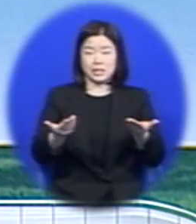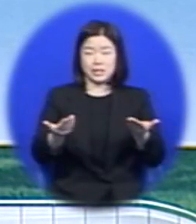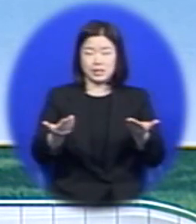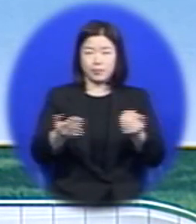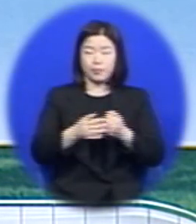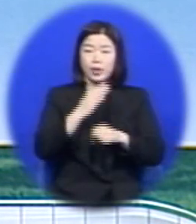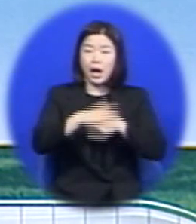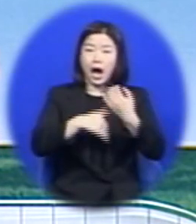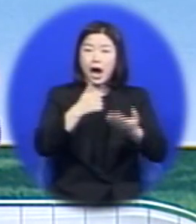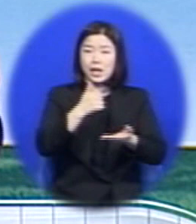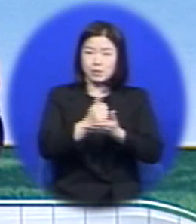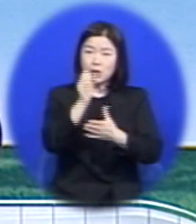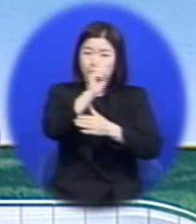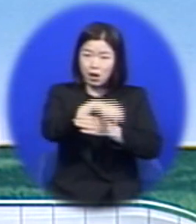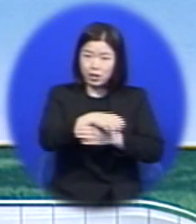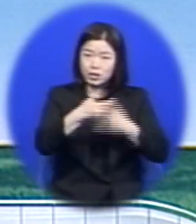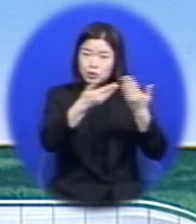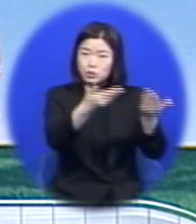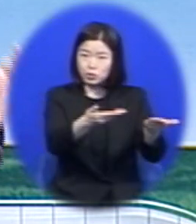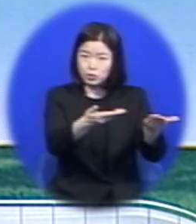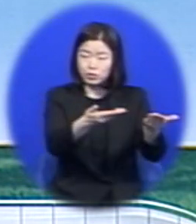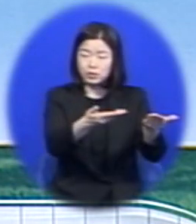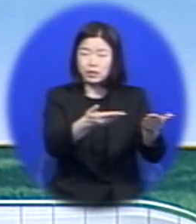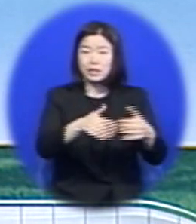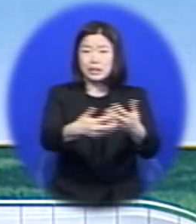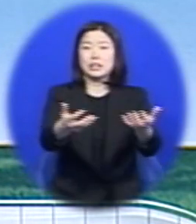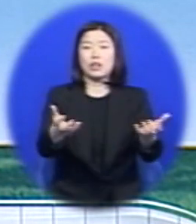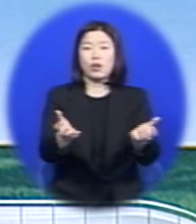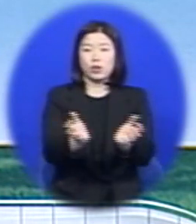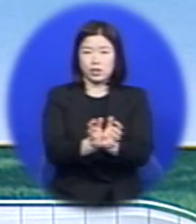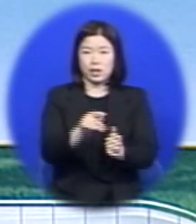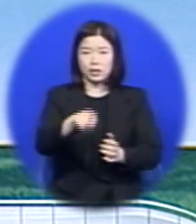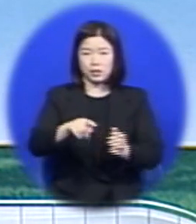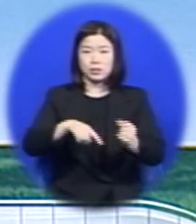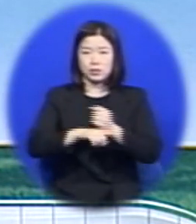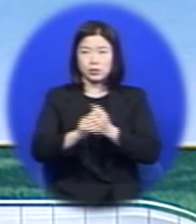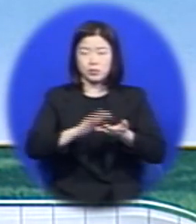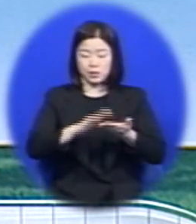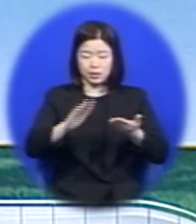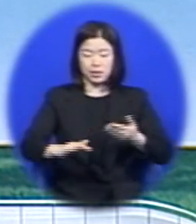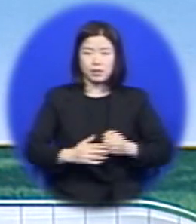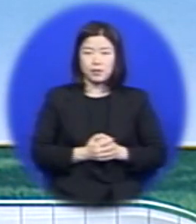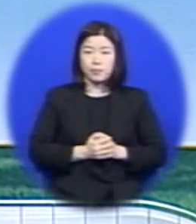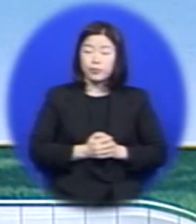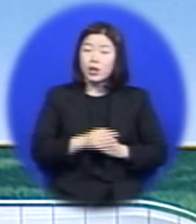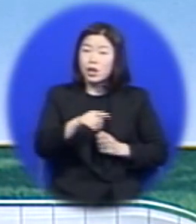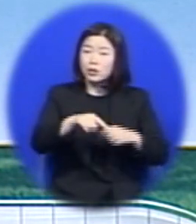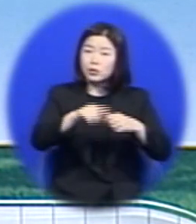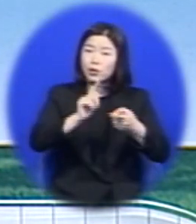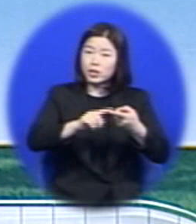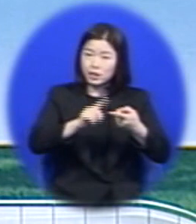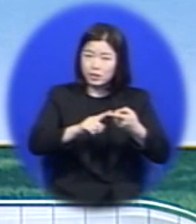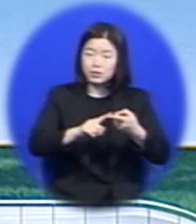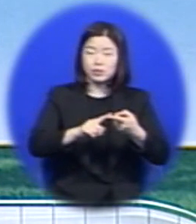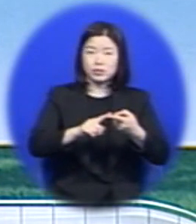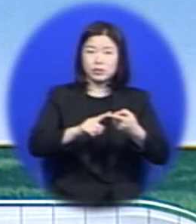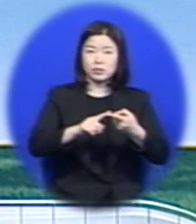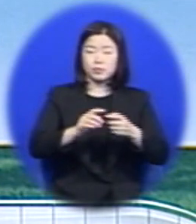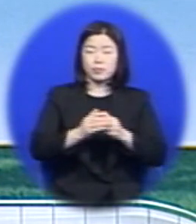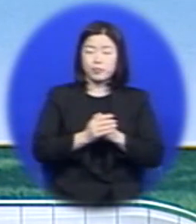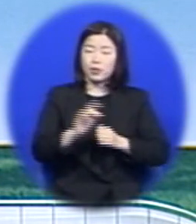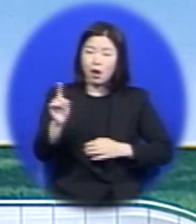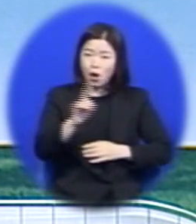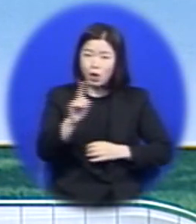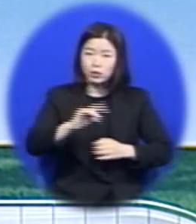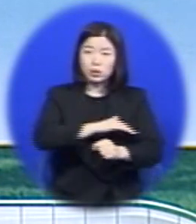이것이 하나님이 허락하시는 영역이라는 것이죠. 그 점에 대해서는